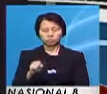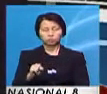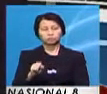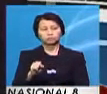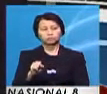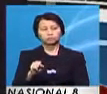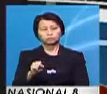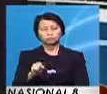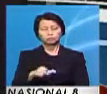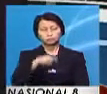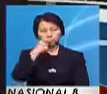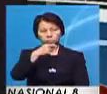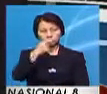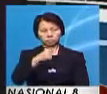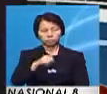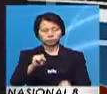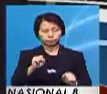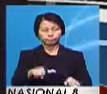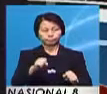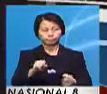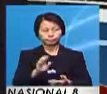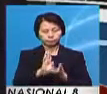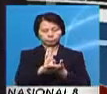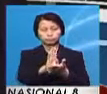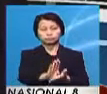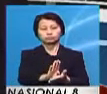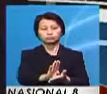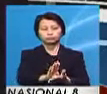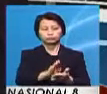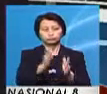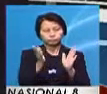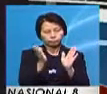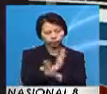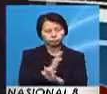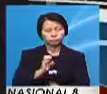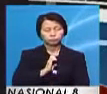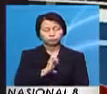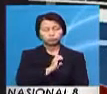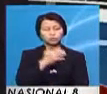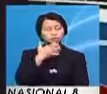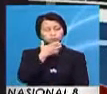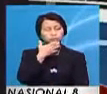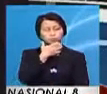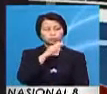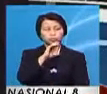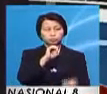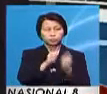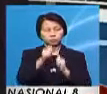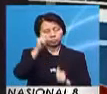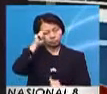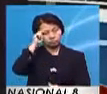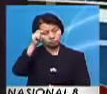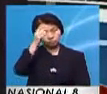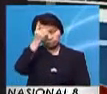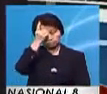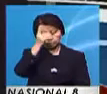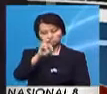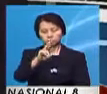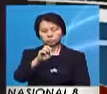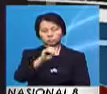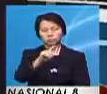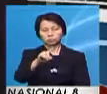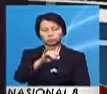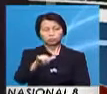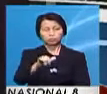Khairi Jamaluddin menyatakan kesudian untuk membantu, giliran Exco Belia dan Sukan Negeri Terengganu Dato' Rozi Mamat